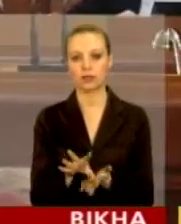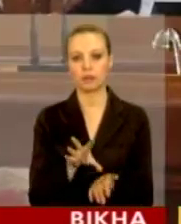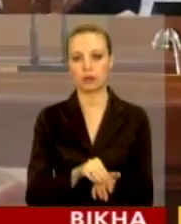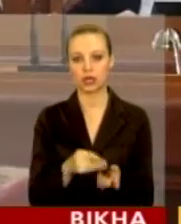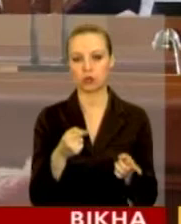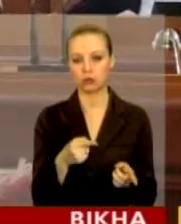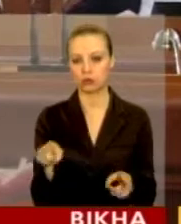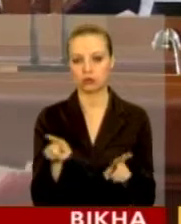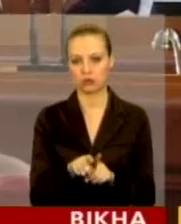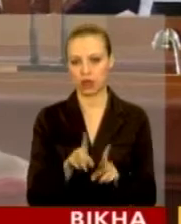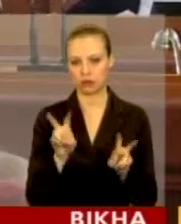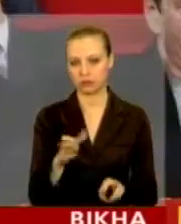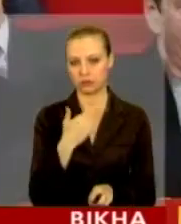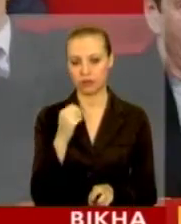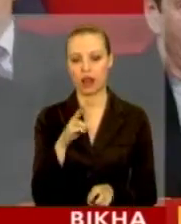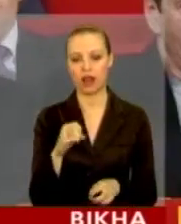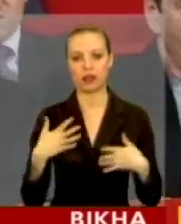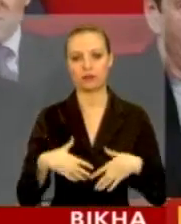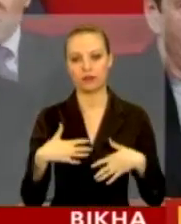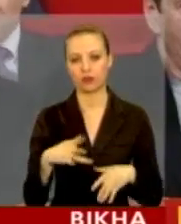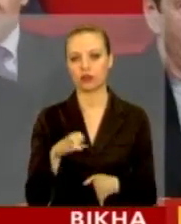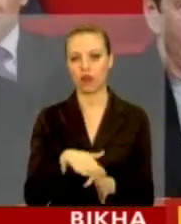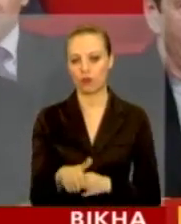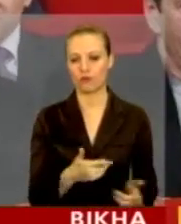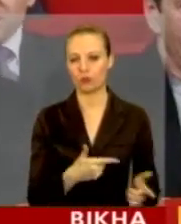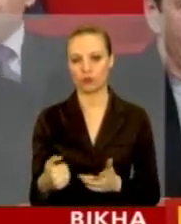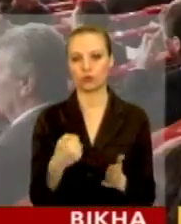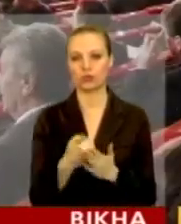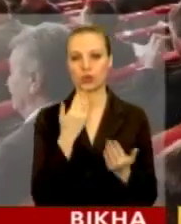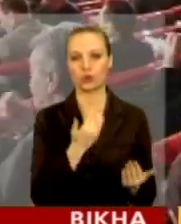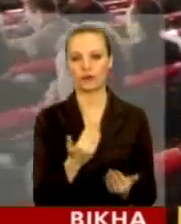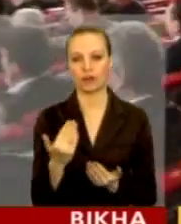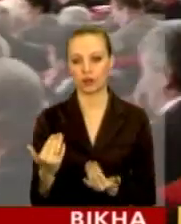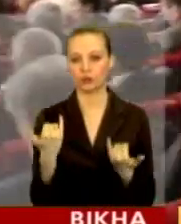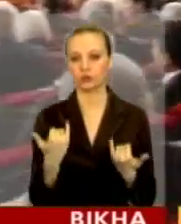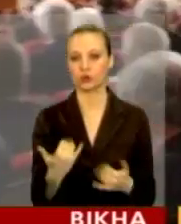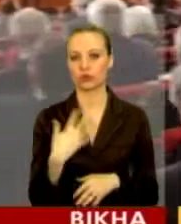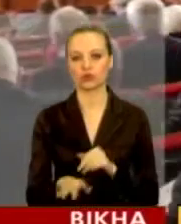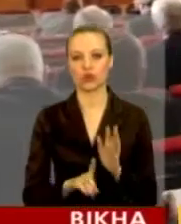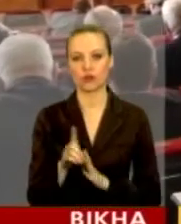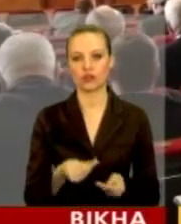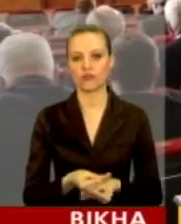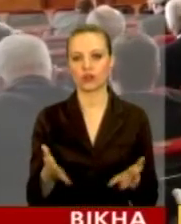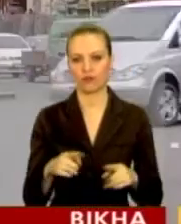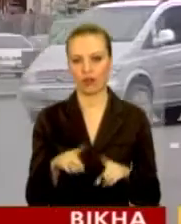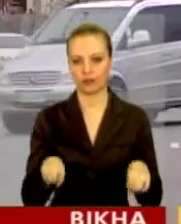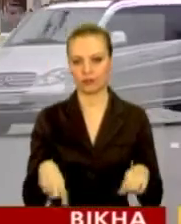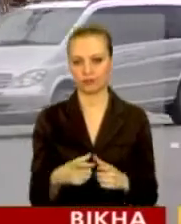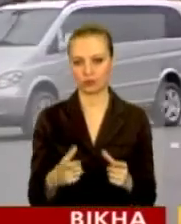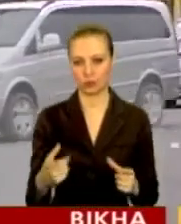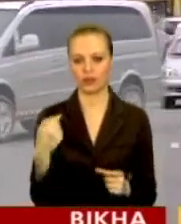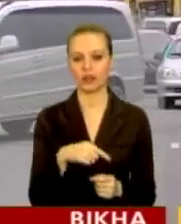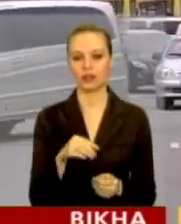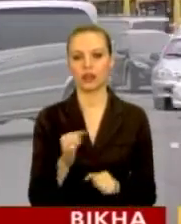погроз він так і не навів. Зате півострів наповно готується до референдуму. Сьогодні вже почали видавати бюлетені.